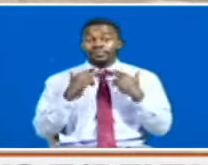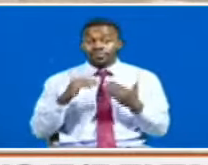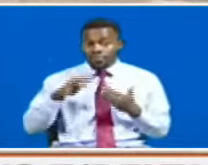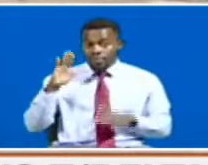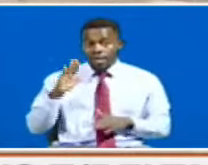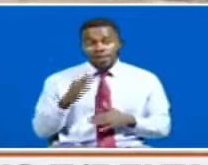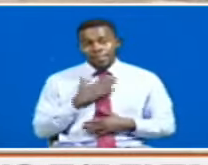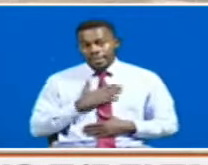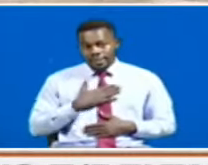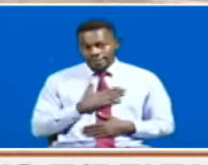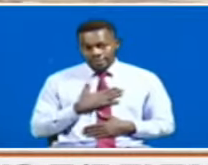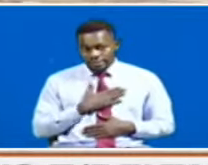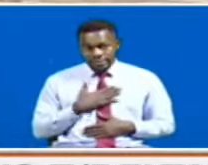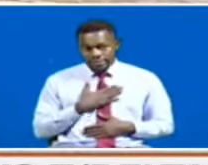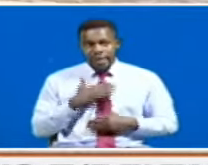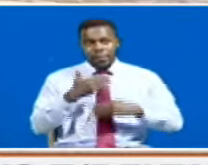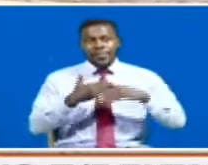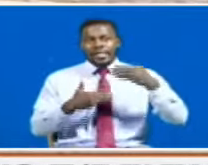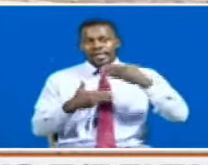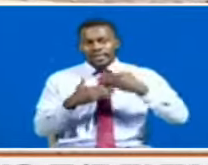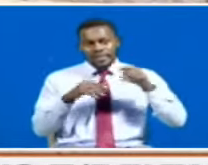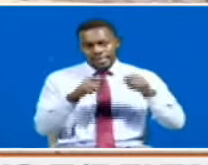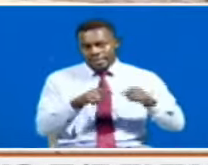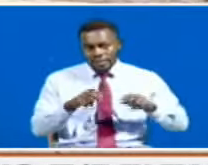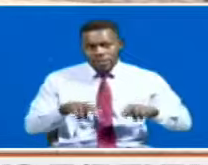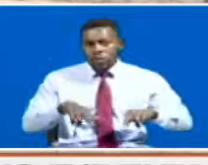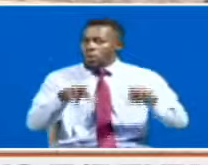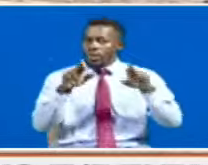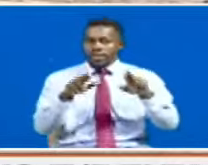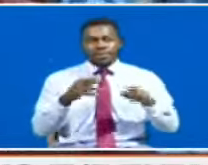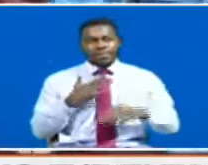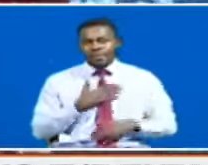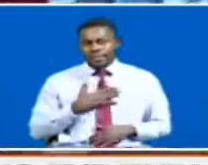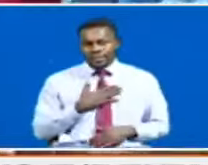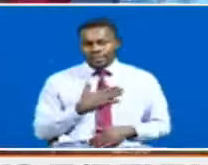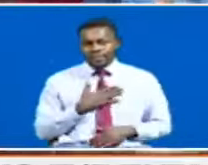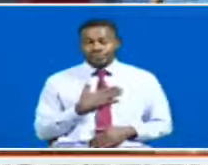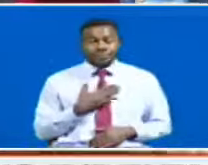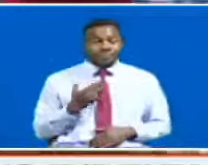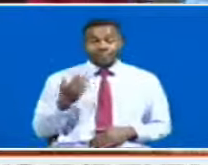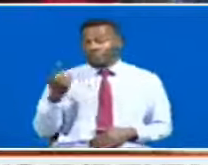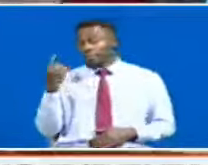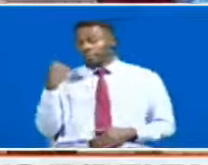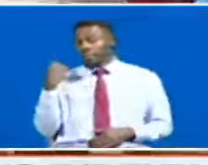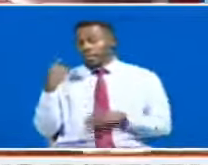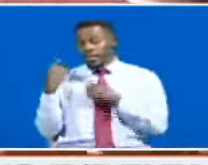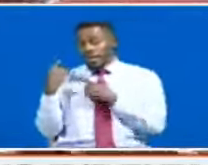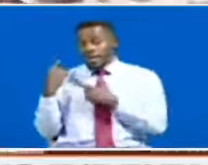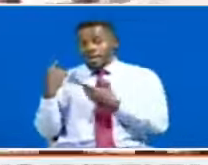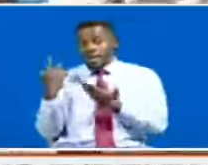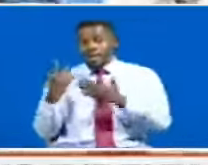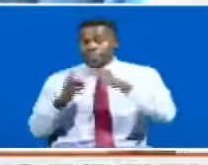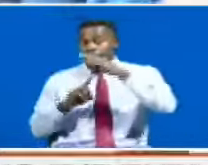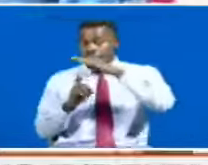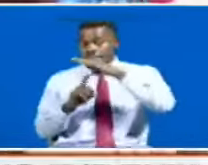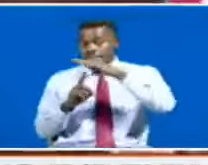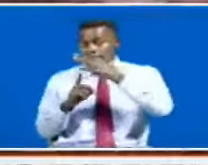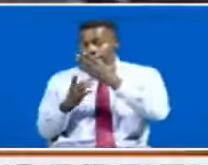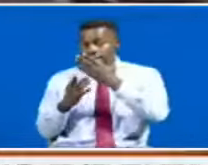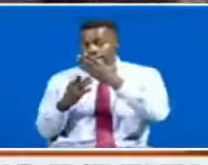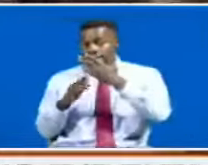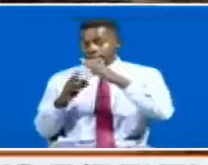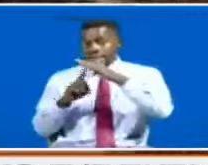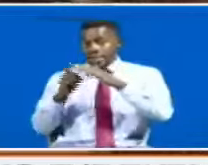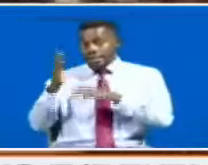hii barabara ina connect. So vitu wa poti nini yote inapitia hapa haiwezekani. Hapo jana katibu katika wizara ya mambo ya ndani Raymond